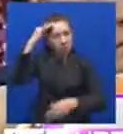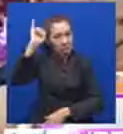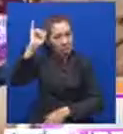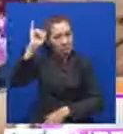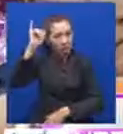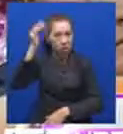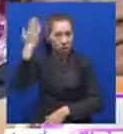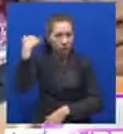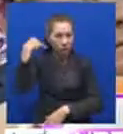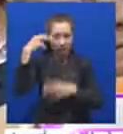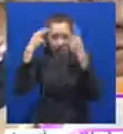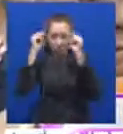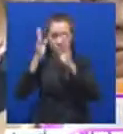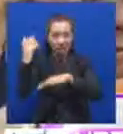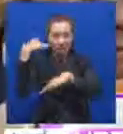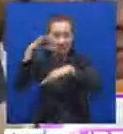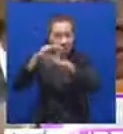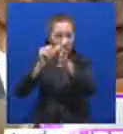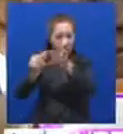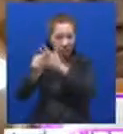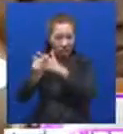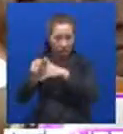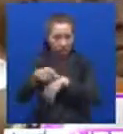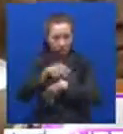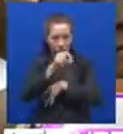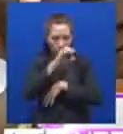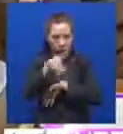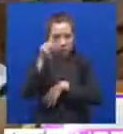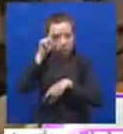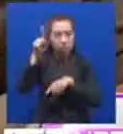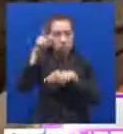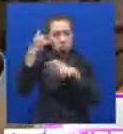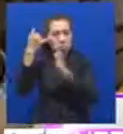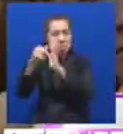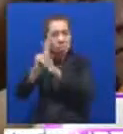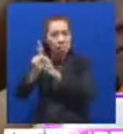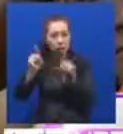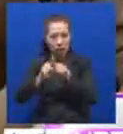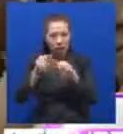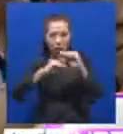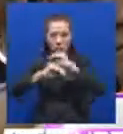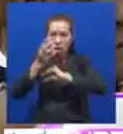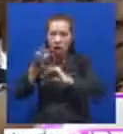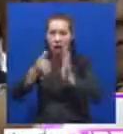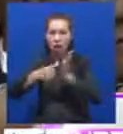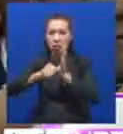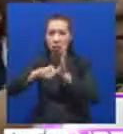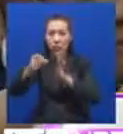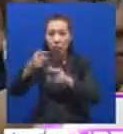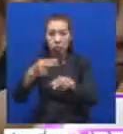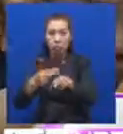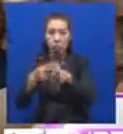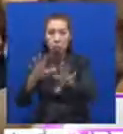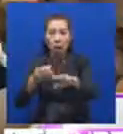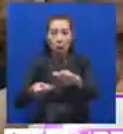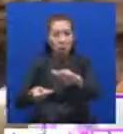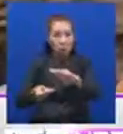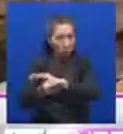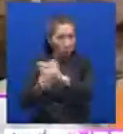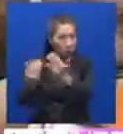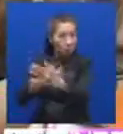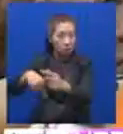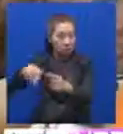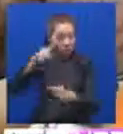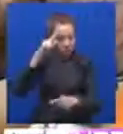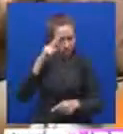ชินวัตรอดีตนายกรัฐมนตรีจากกรณีปล่อยให้มีการทุจริตในโครงการรับจำนำข้าวและเห็นว่าไม่ควรถามคำถามเช่น